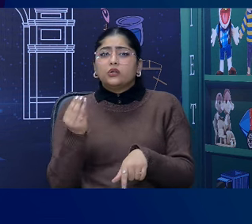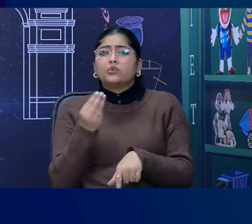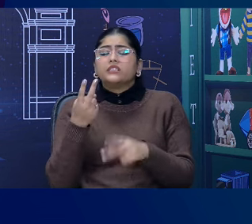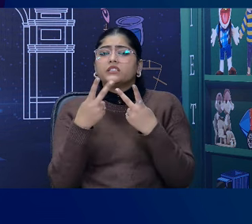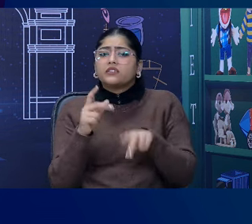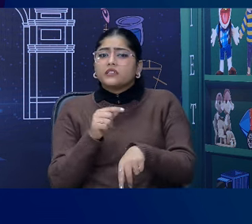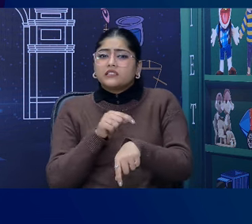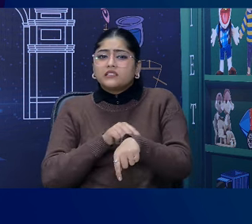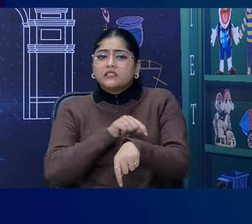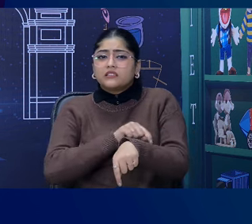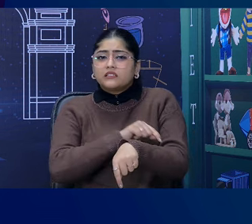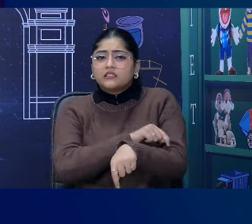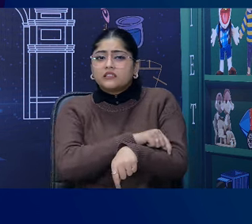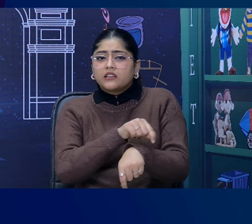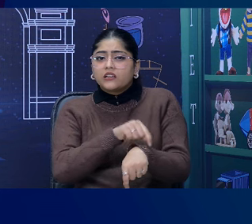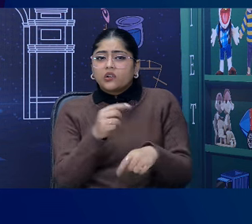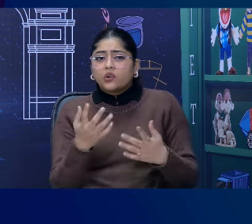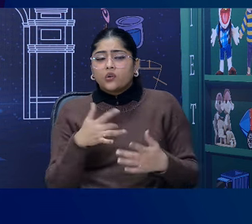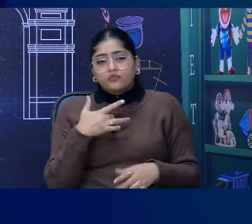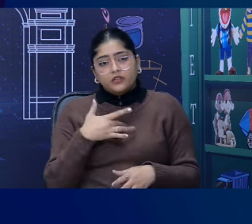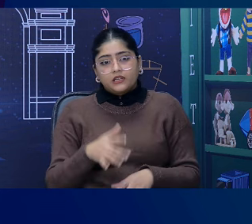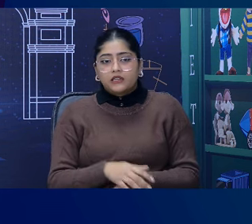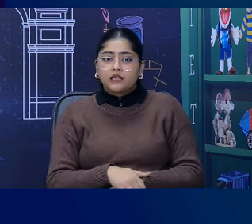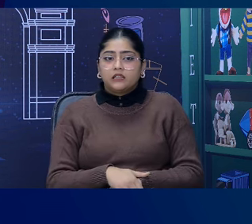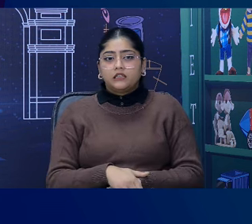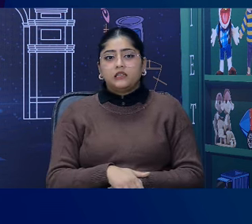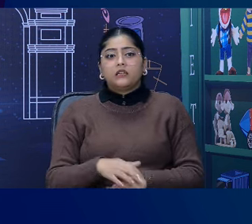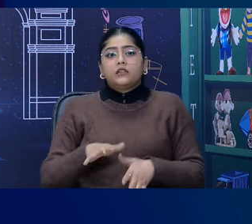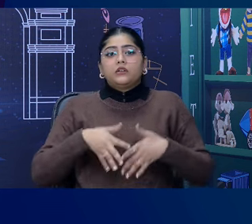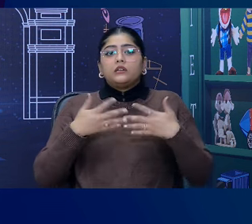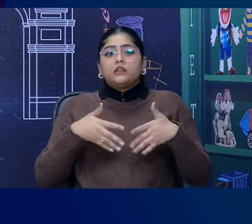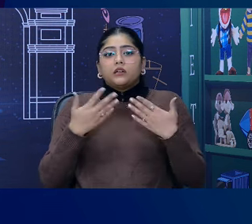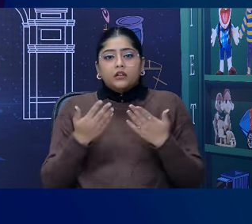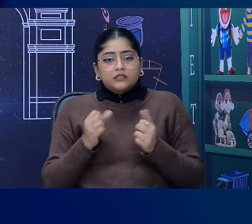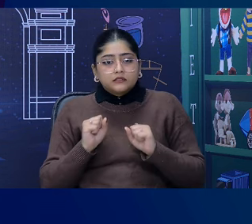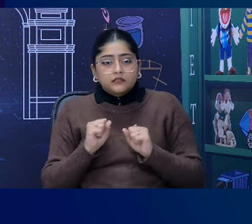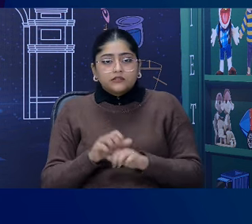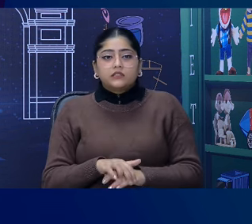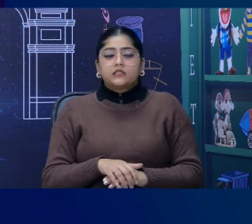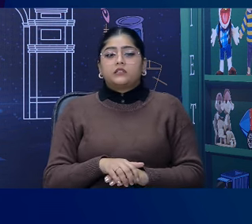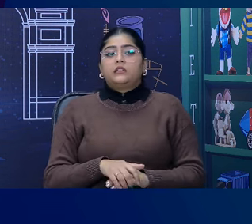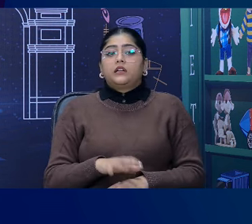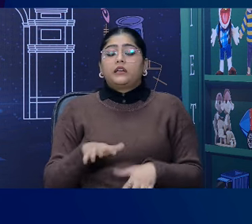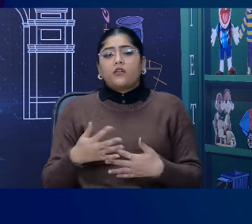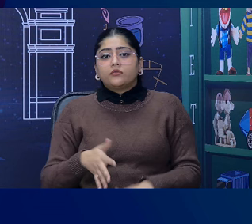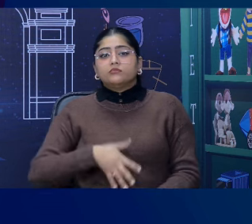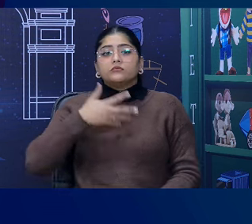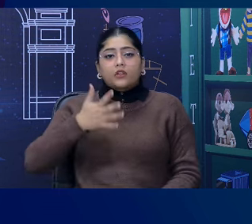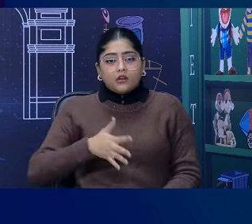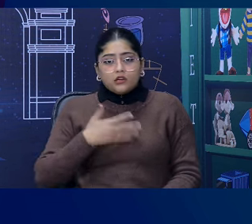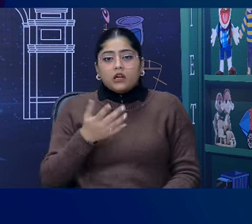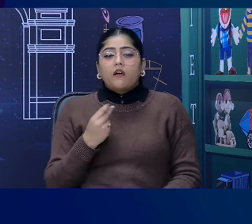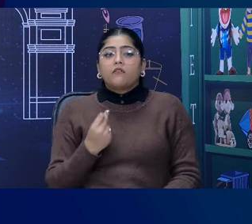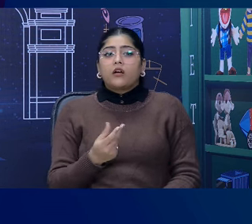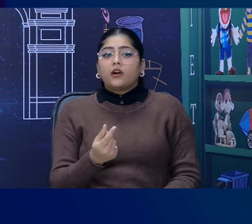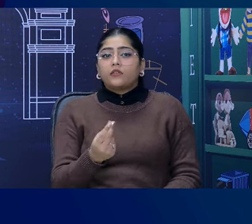एक स्ट्रेस का सिमम है ब्रेथलेस पल्पिटेशन पल्पिटेशन बहुत तेज तेज से हम सांस ले रहे हैं कई बार